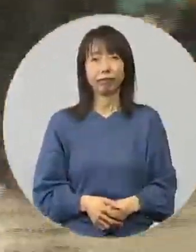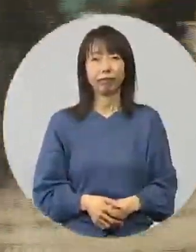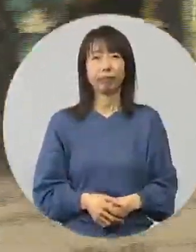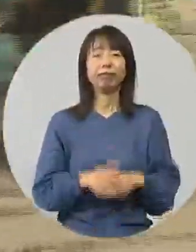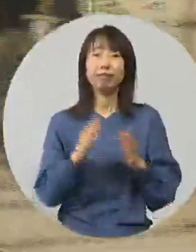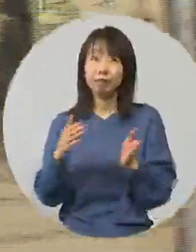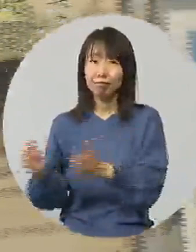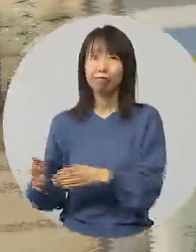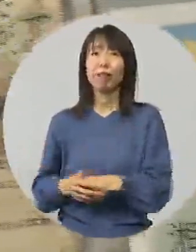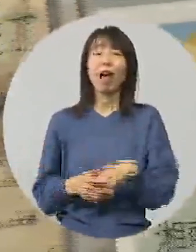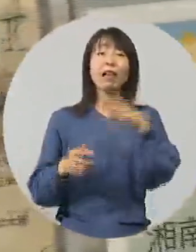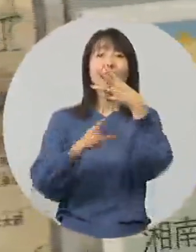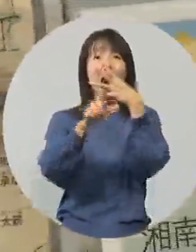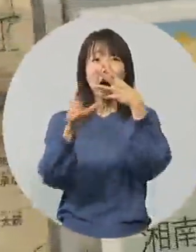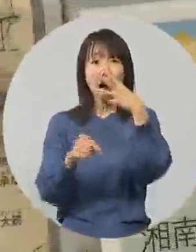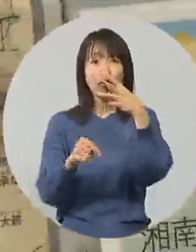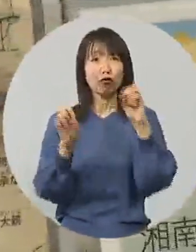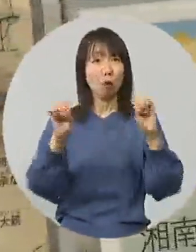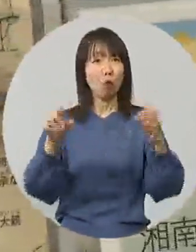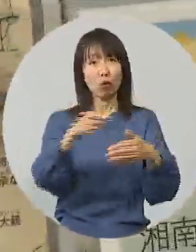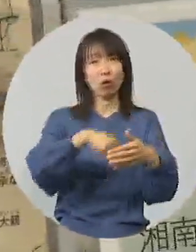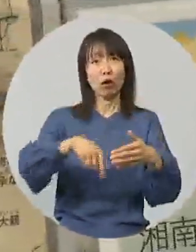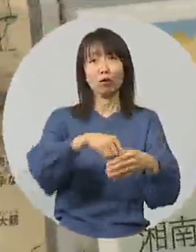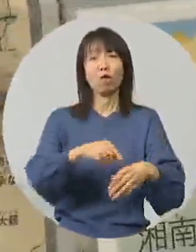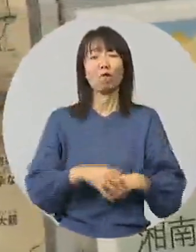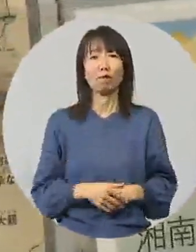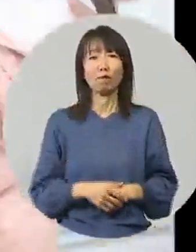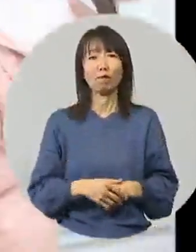続いて3月放送分です。